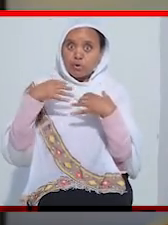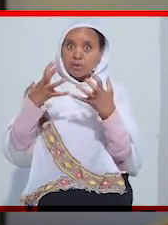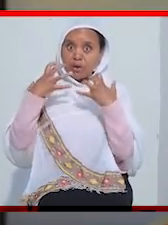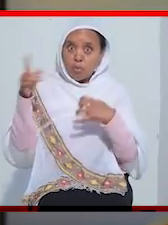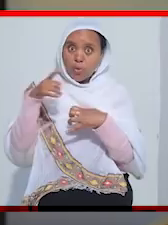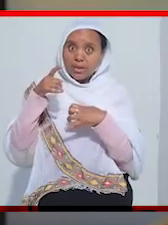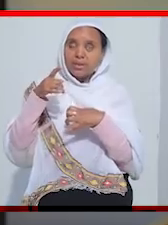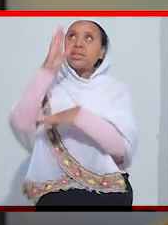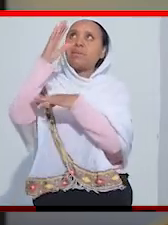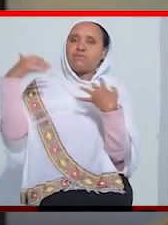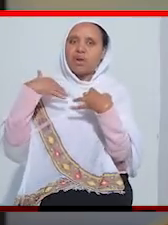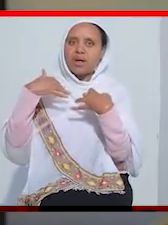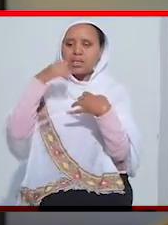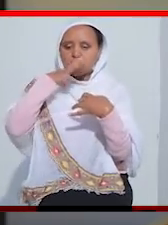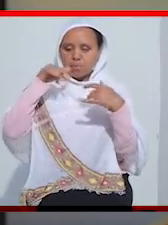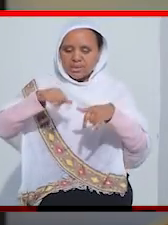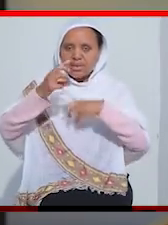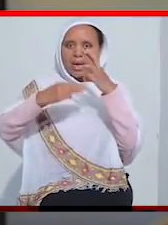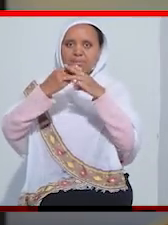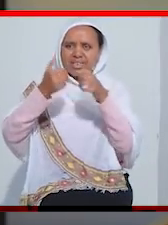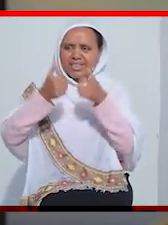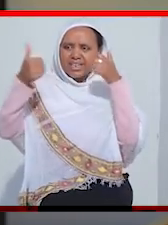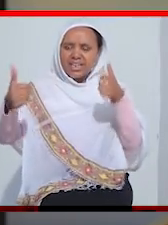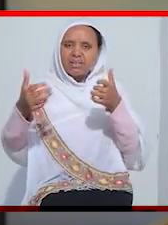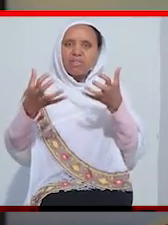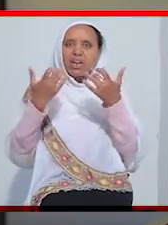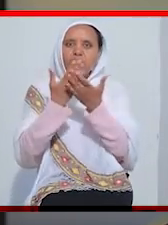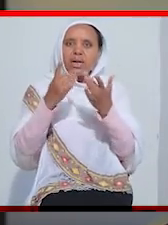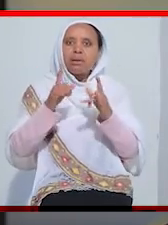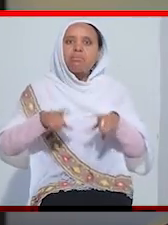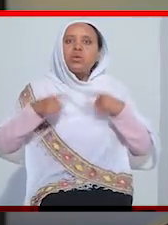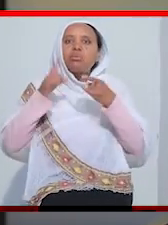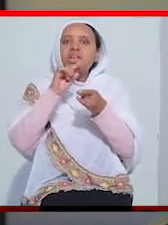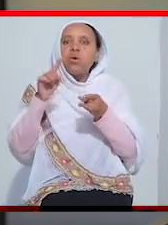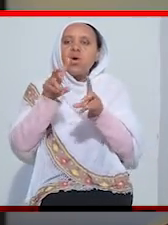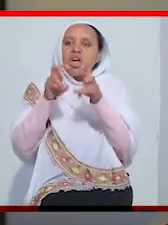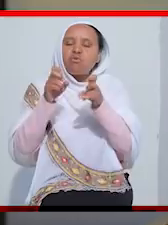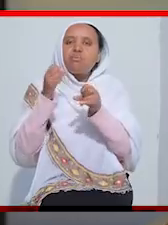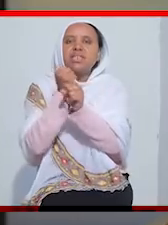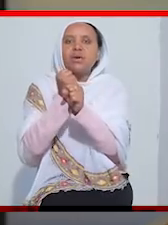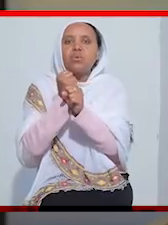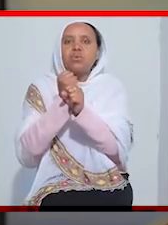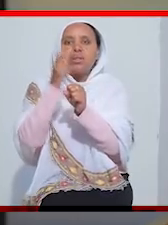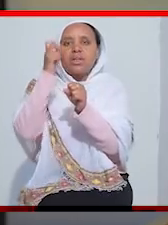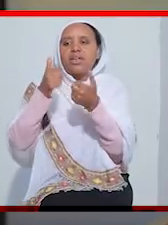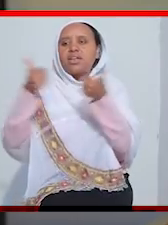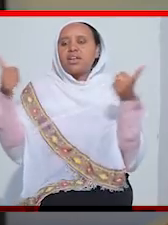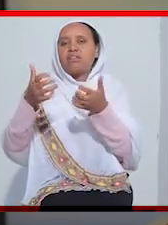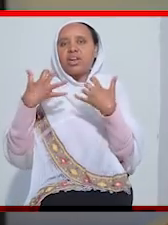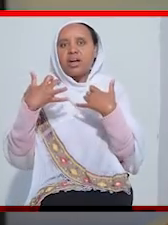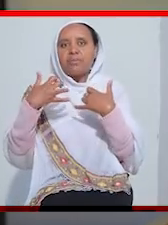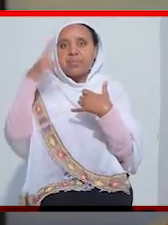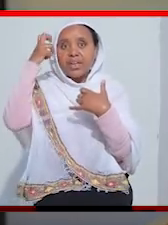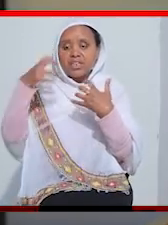እንዲፈሩ የምትፈልግ ከሆነ ሰው በዚህ ዓለም እንዲርቅለት የሚፈልገው ነገር ቢኖር ምንድን ነው ይባል፣ ክፉ የሚያሰራው ሰይጣን